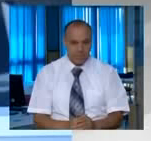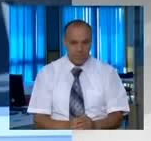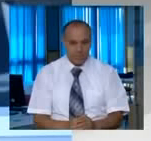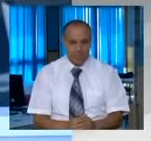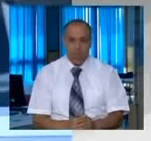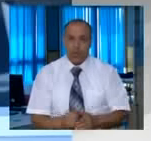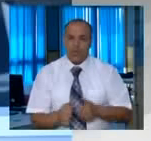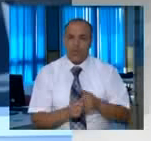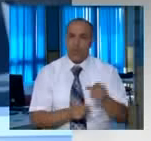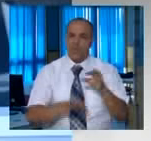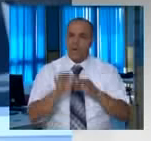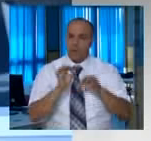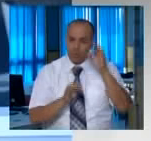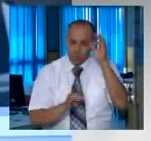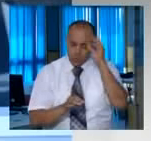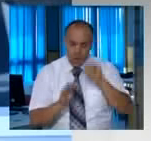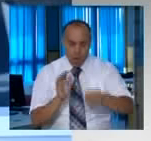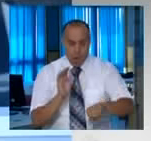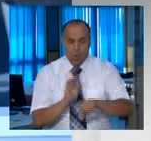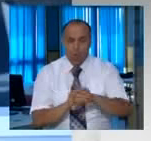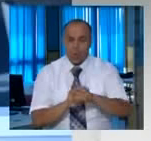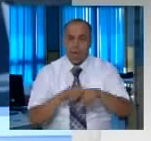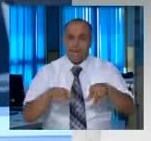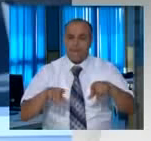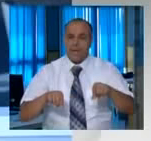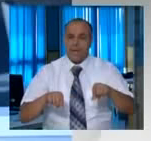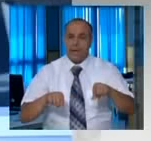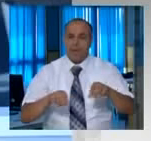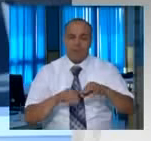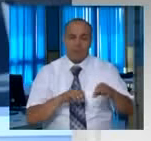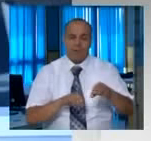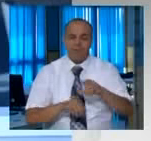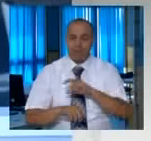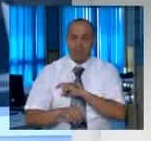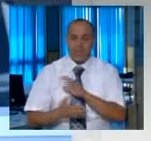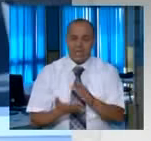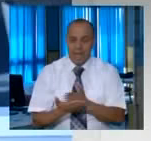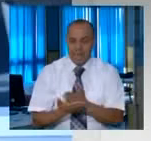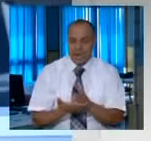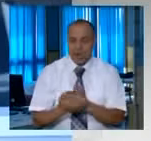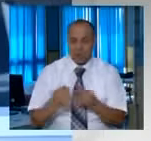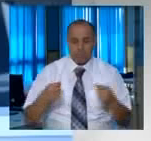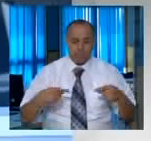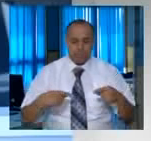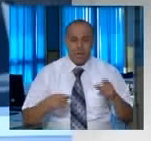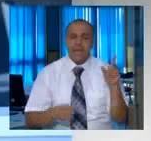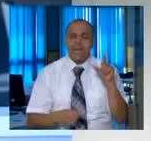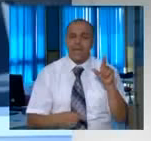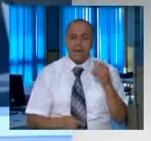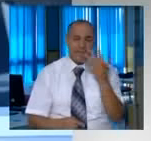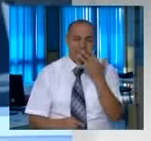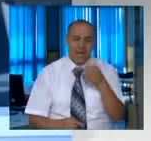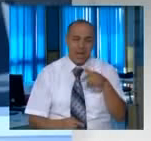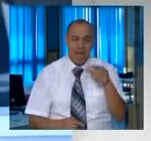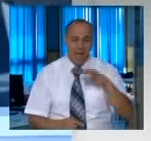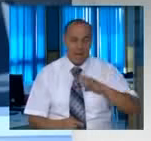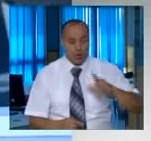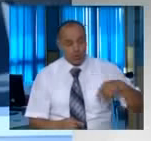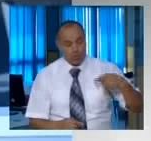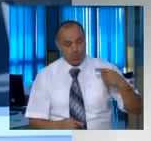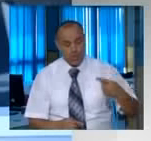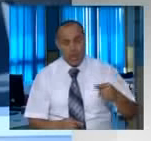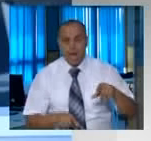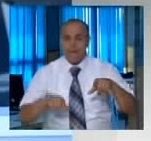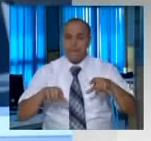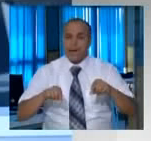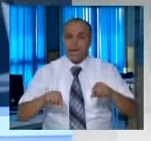يتابع المنتخب التونسي لكرة القدم بالملعب الفرعي بسوسة تحضيراته لملاقاة ليبيريا يوم الأحد المقبل